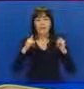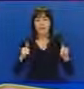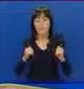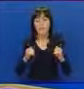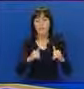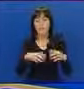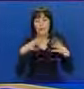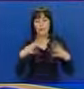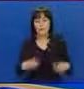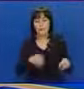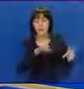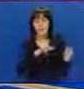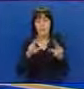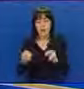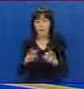берсін.